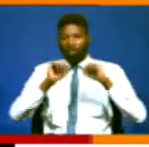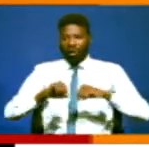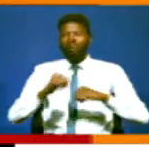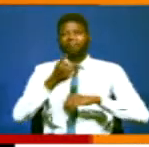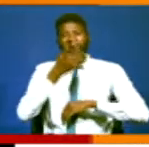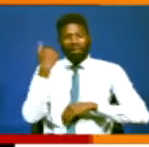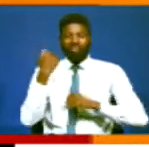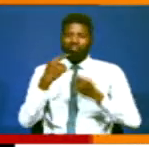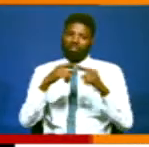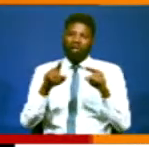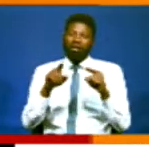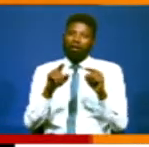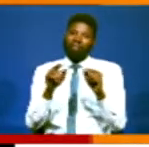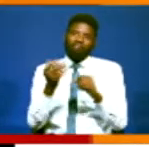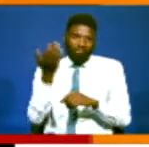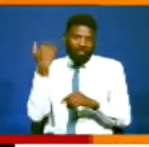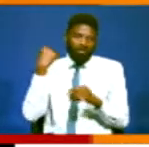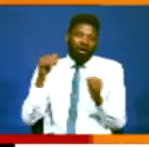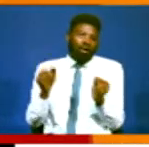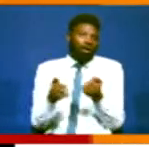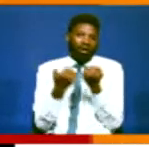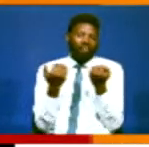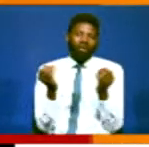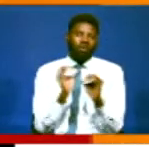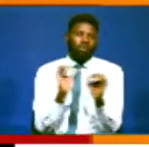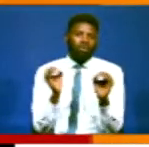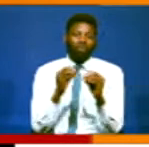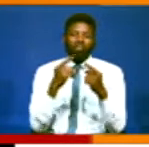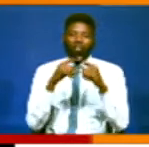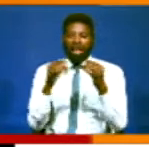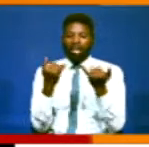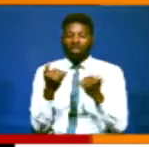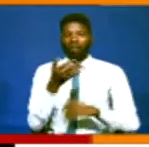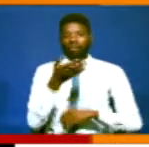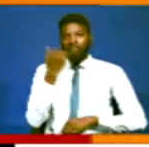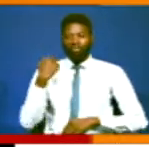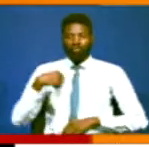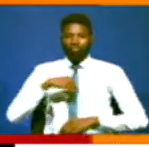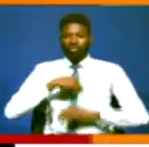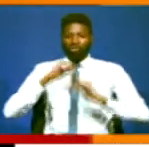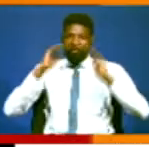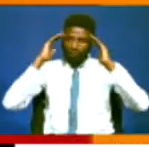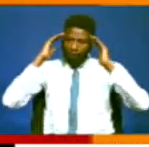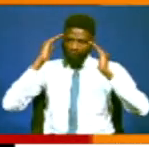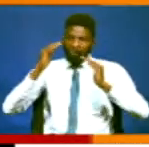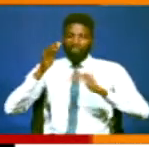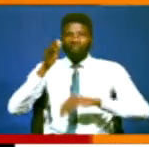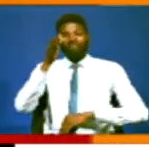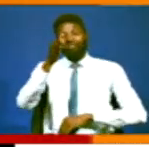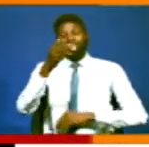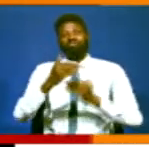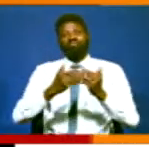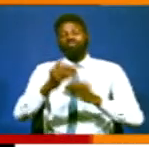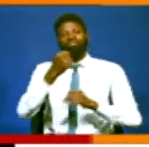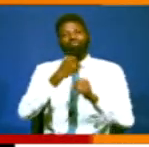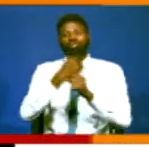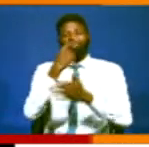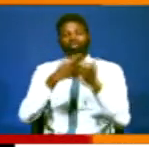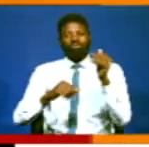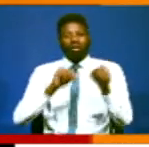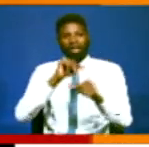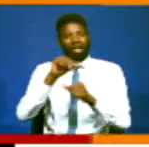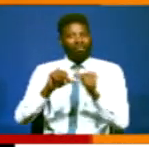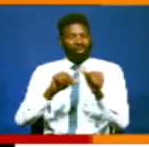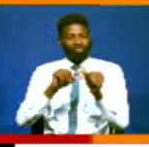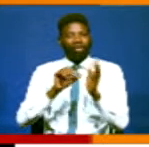sasa hivi tuangalie mbele kwamba tunafaa kuenda vipi kuhusiana na huu mtaala wa CBC. Naam. Nikuje